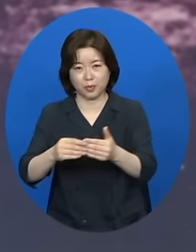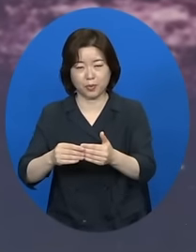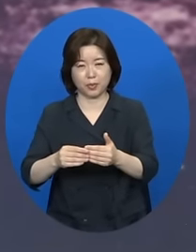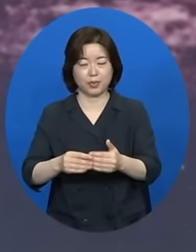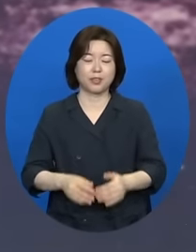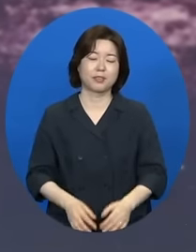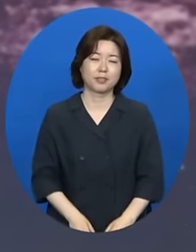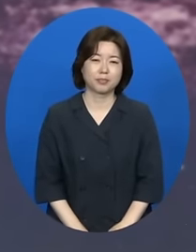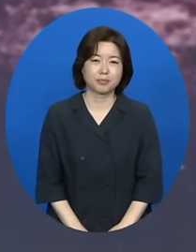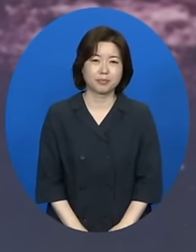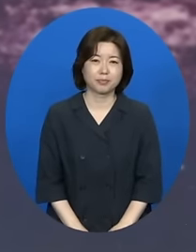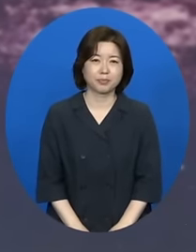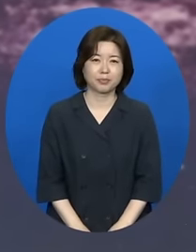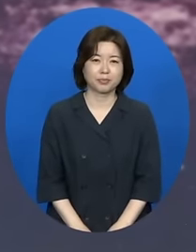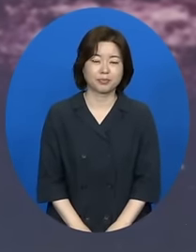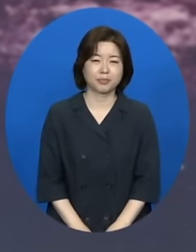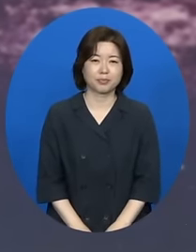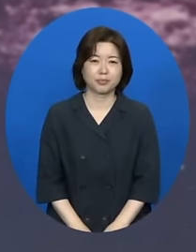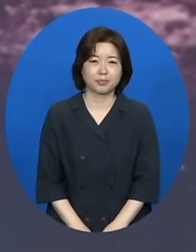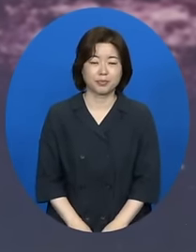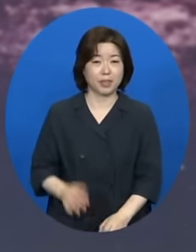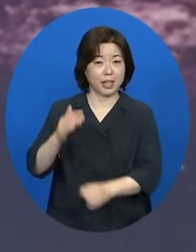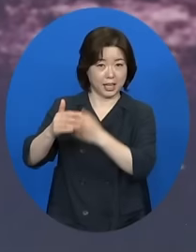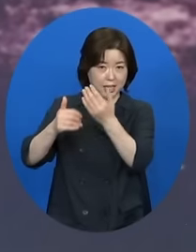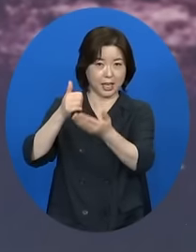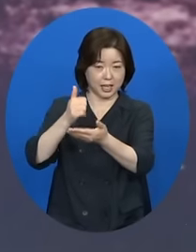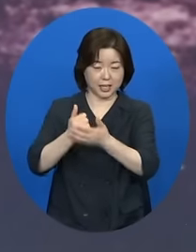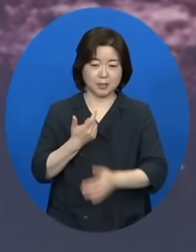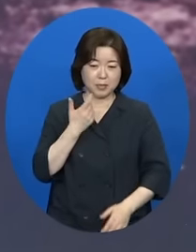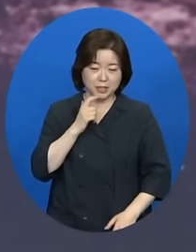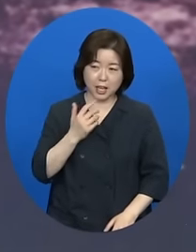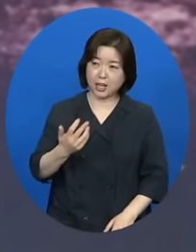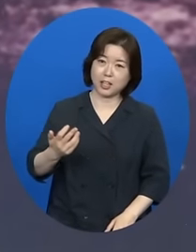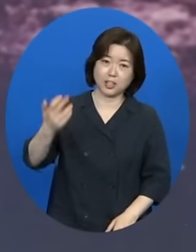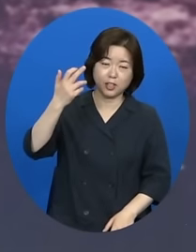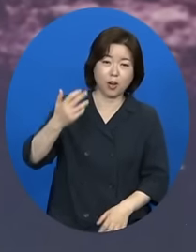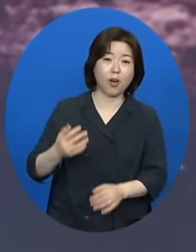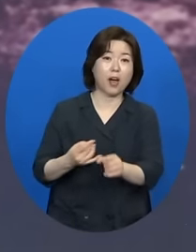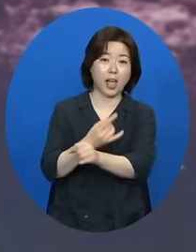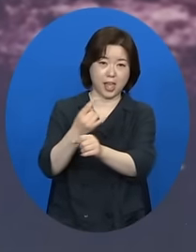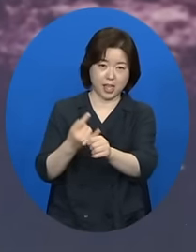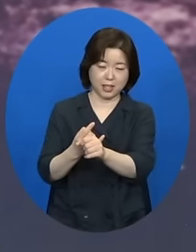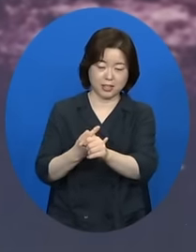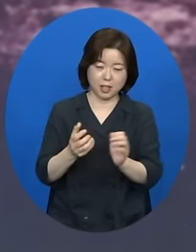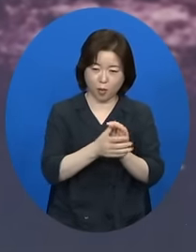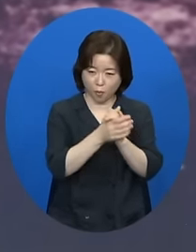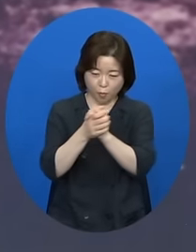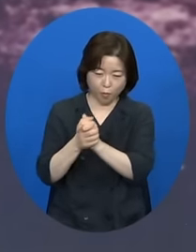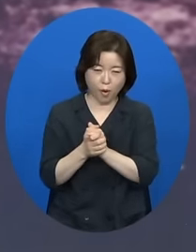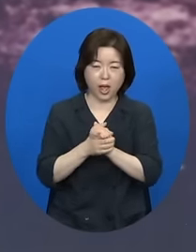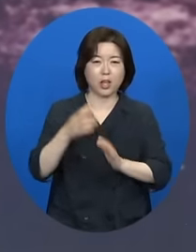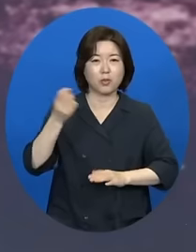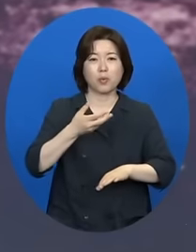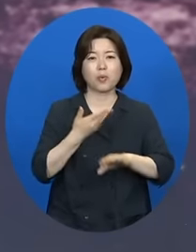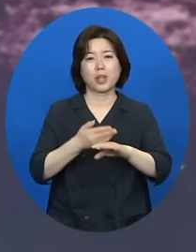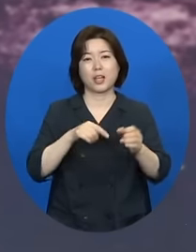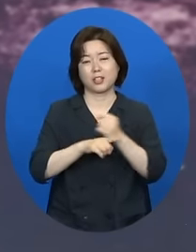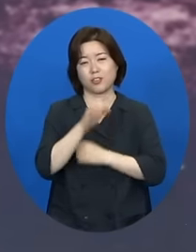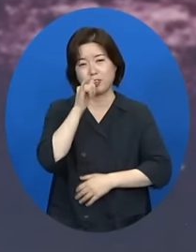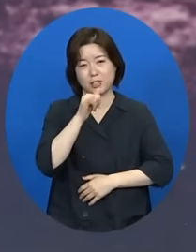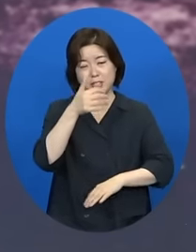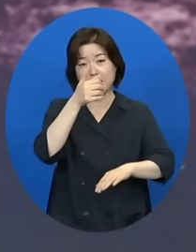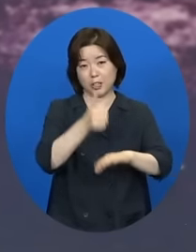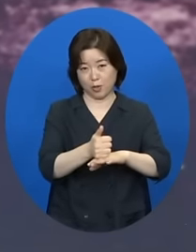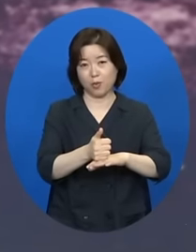것입니다. 자, 하나님께서 야곱과 형 에서를 화해하게 하신 또 다른 이유가 있어요. 자, 이것이 이제